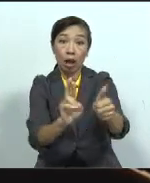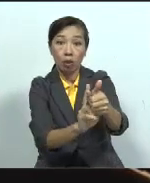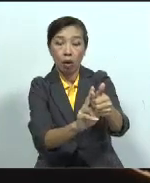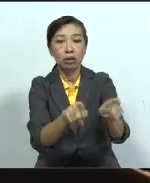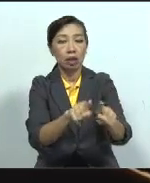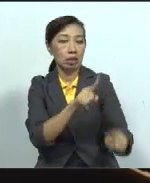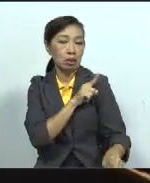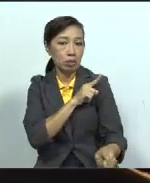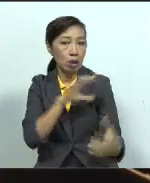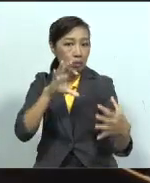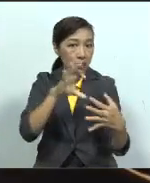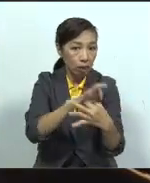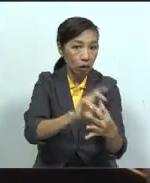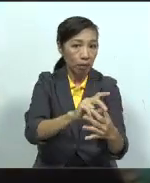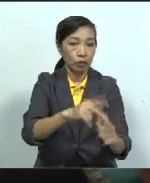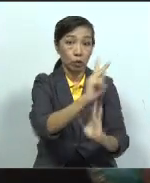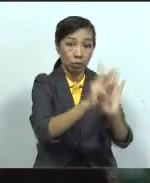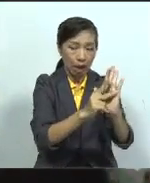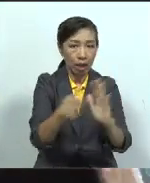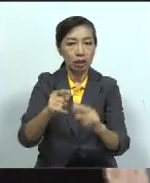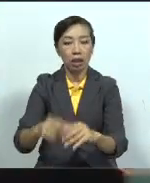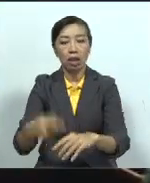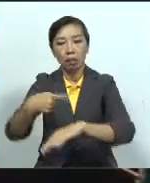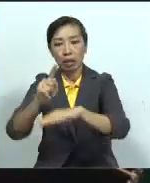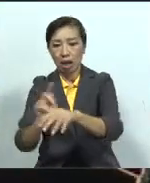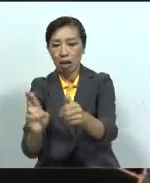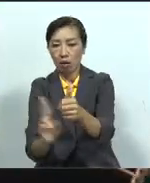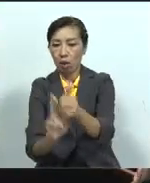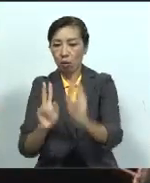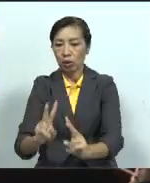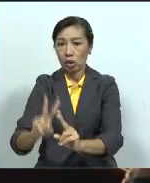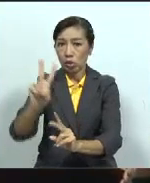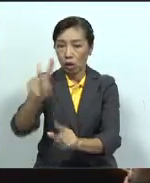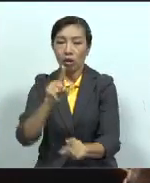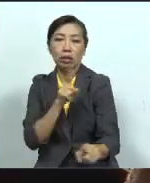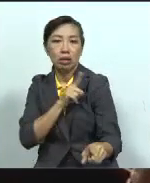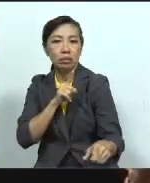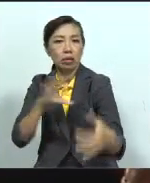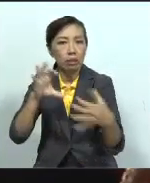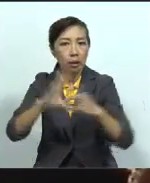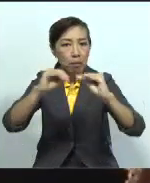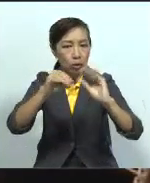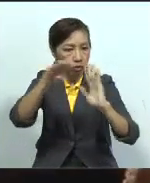ยัดเสร็จแล้วก็ถึงจะมีความเห็นออกมาอันนี้ยังไม่ได้ผ่านเข้ามาครับ